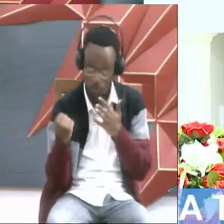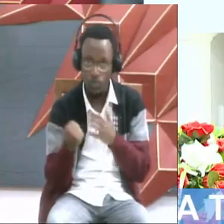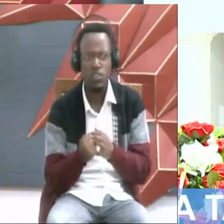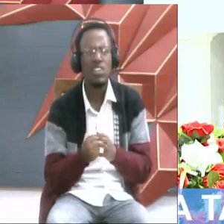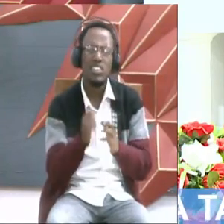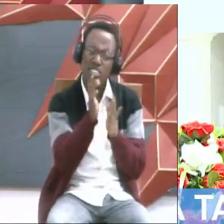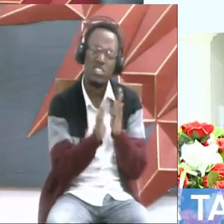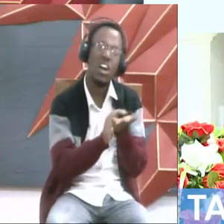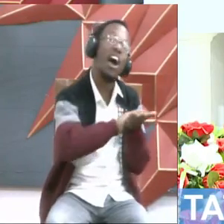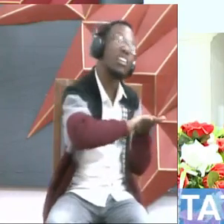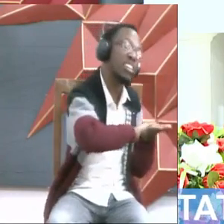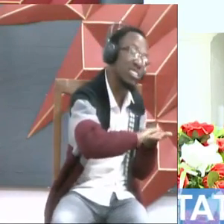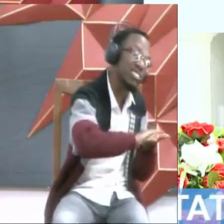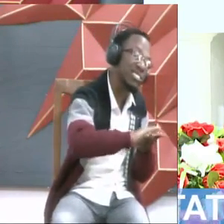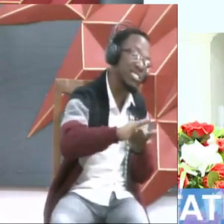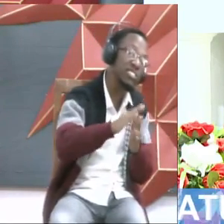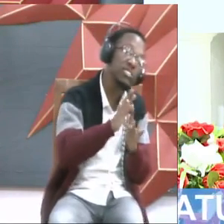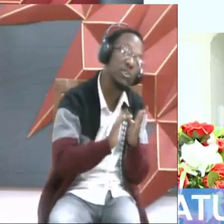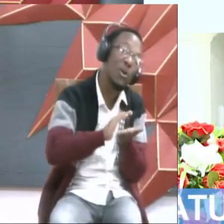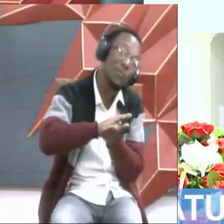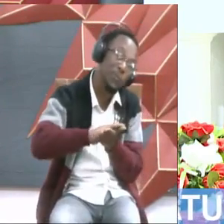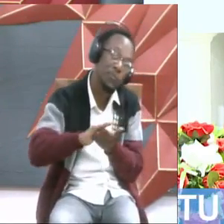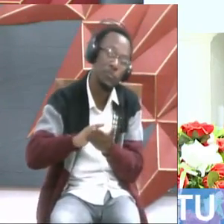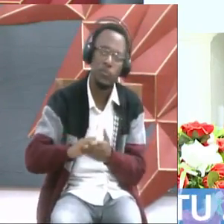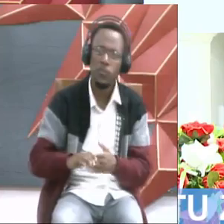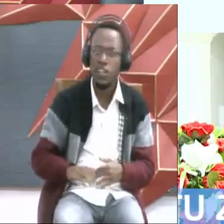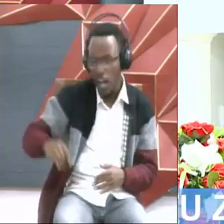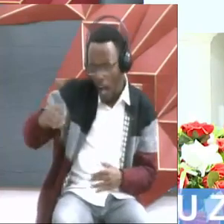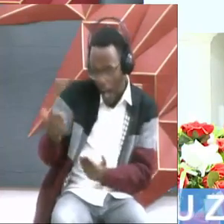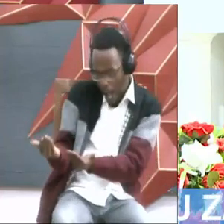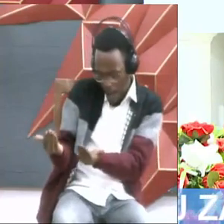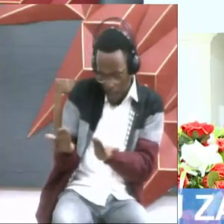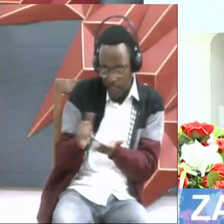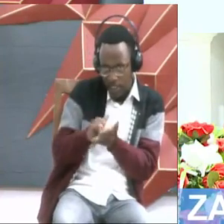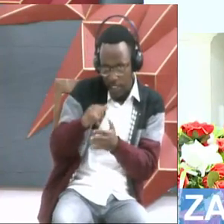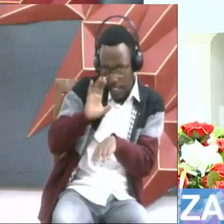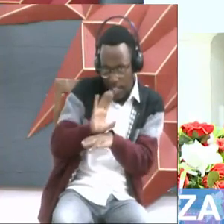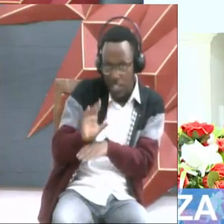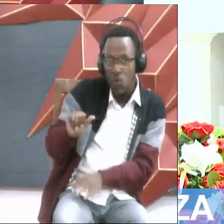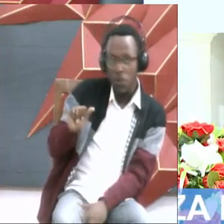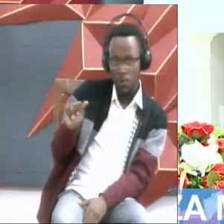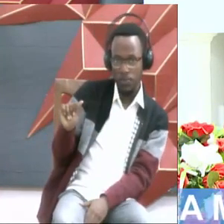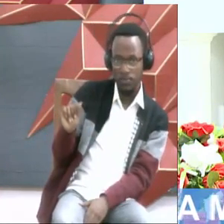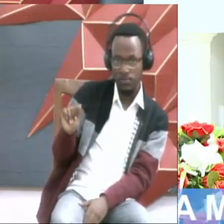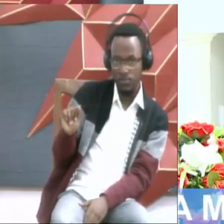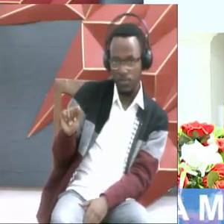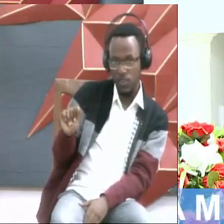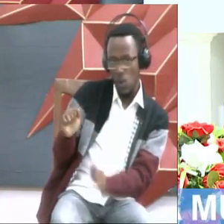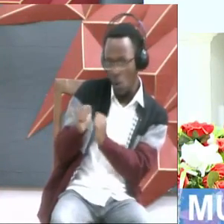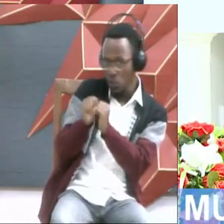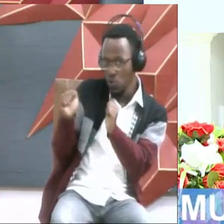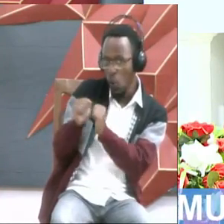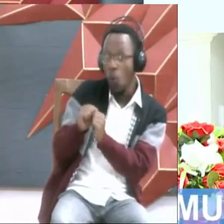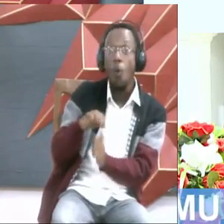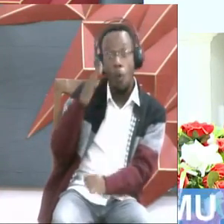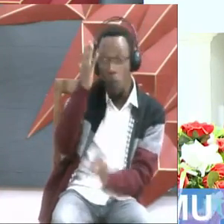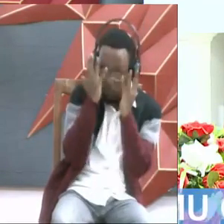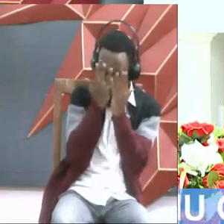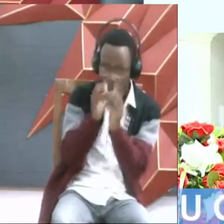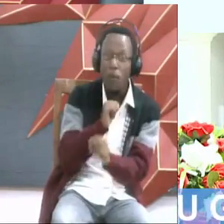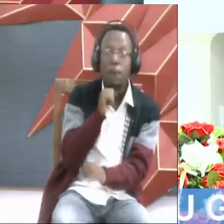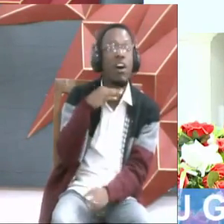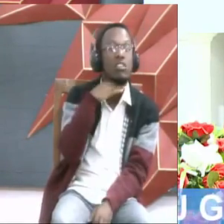Argeze, ni Yesu atweza, aryishimye. Ari shengero itagira agasembwa, ni umwami wacu